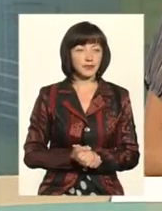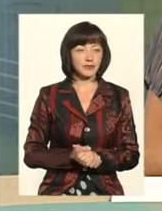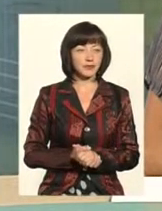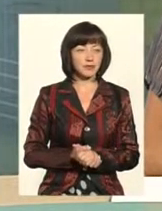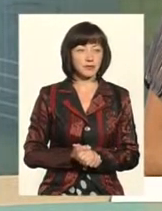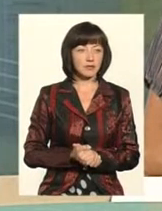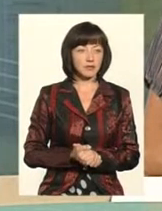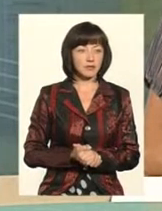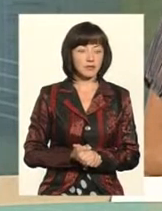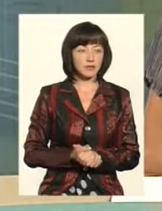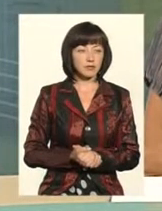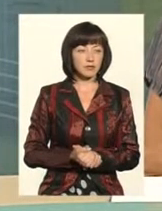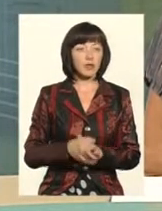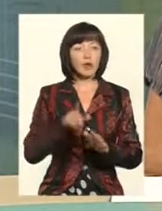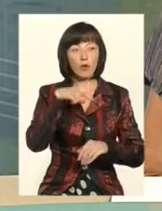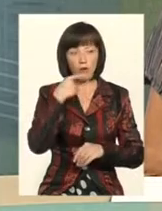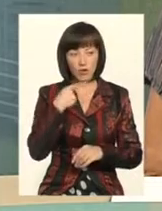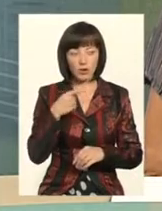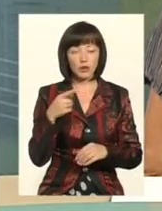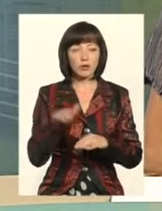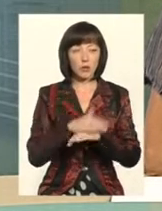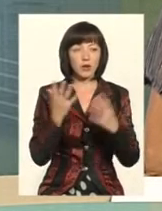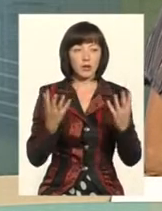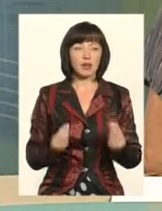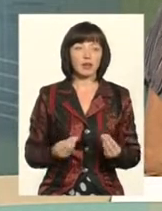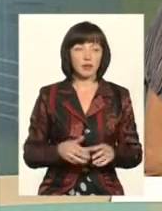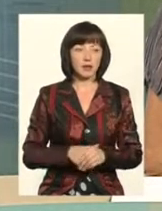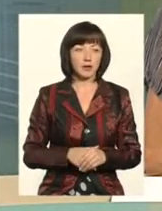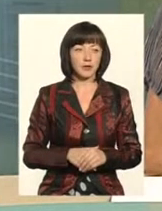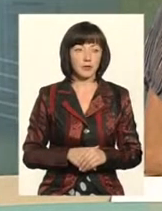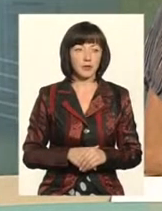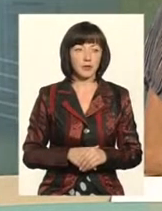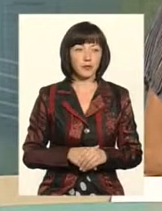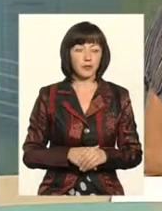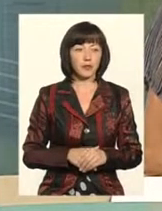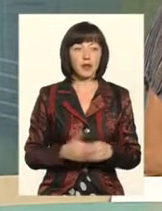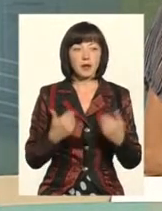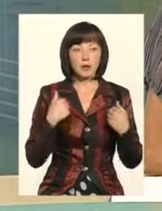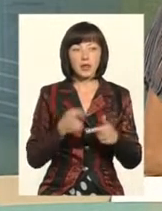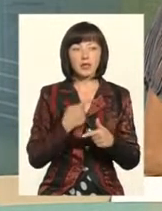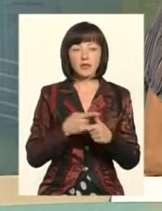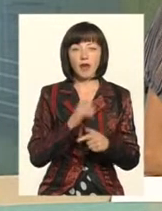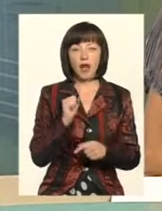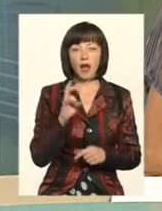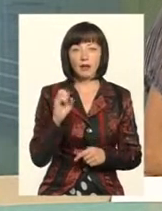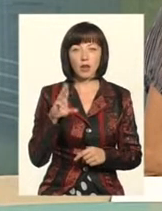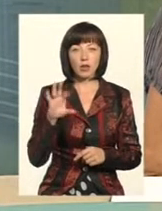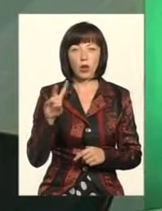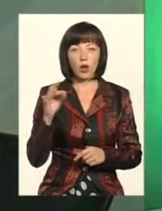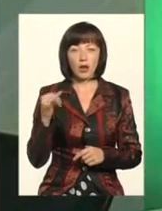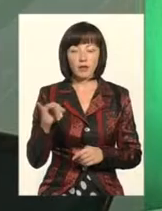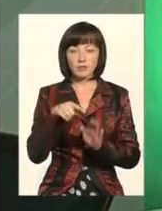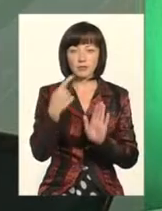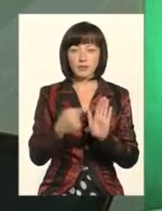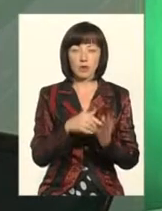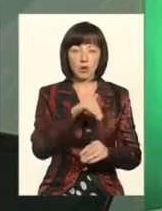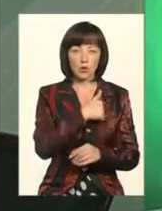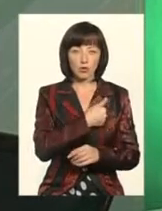запитання. Говоріть, будь ласка. Добрий день. Доброго здоров'я. Мене звати Анатолій, я хотів би задати запитання